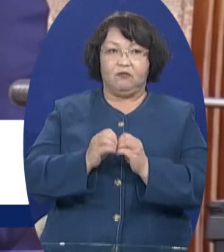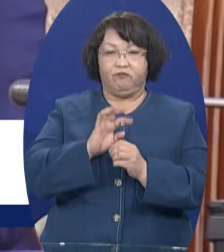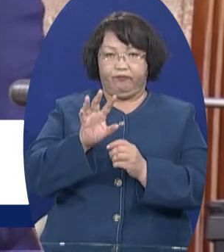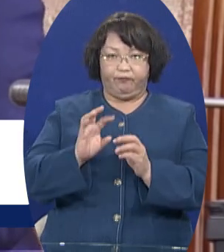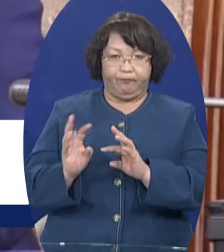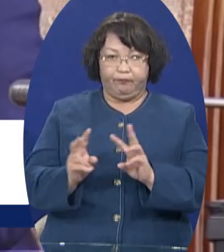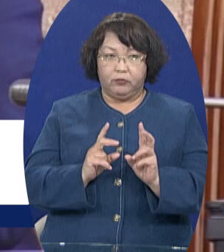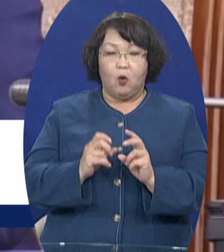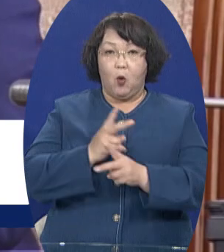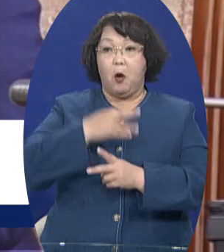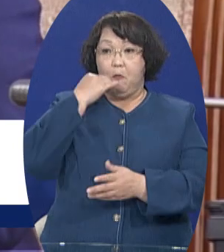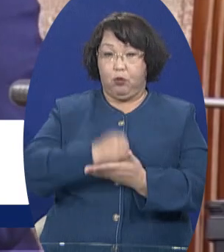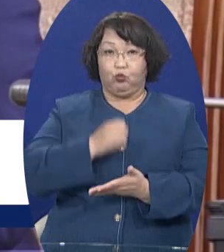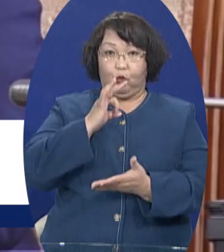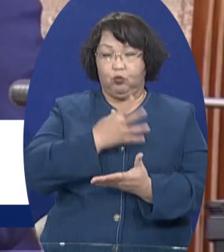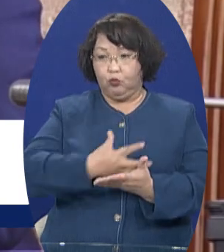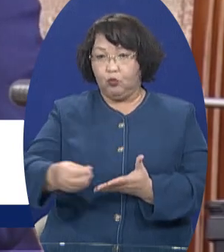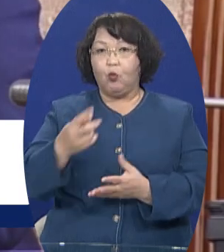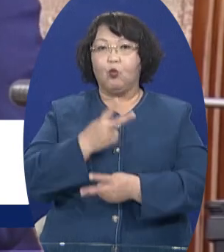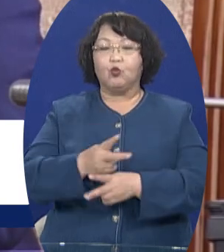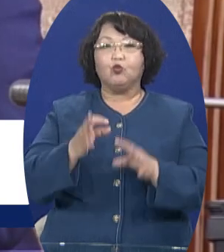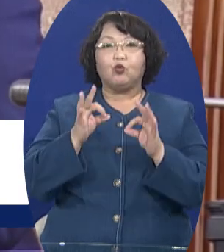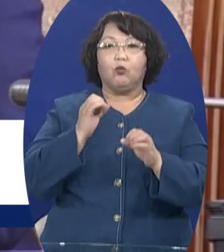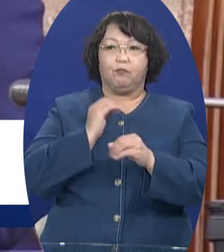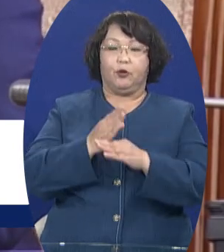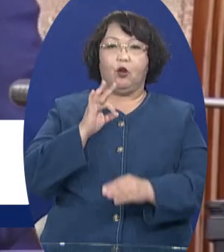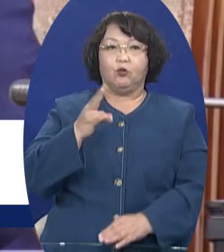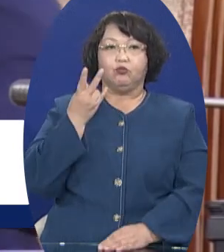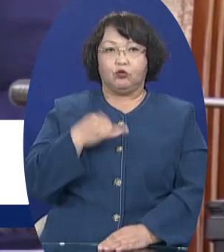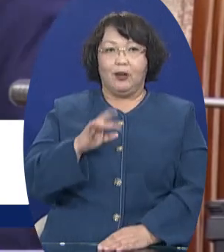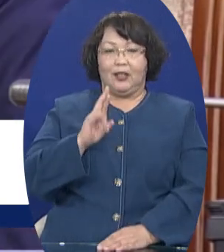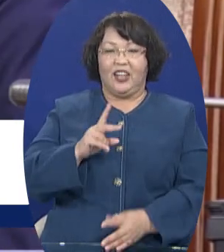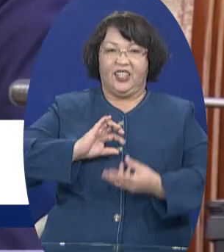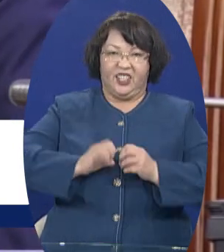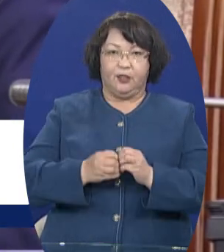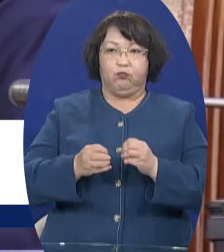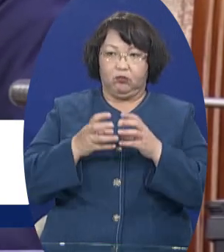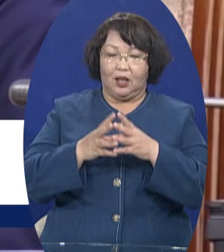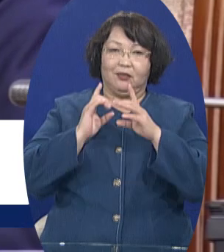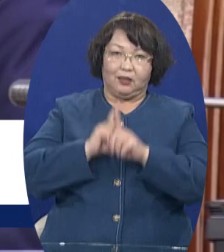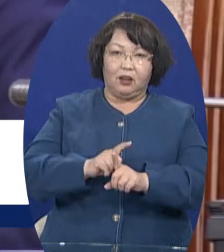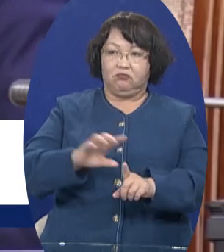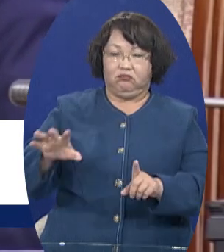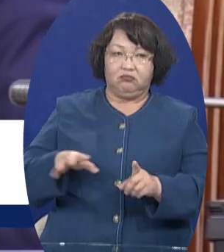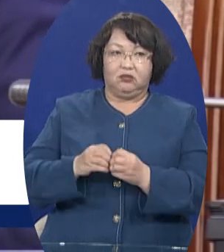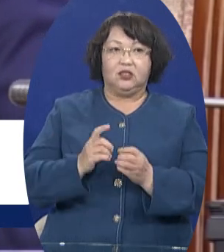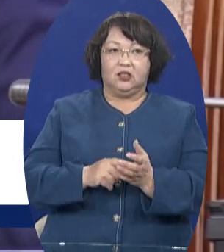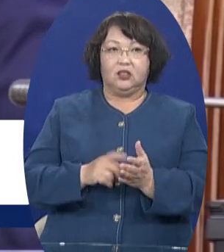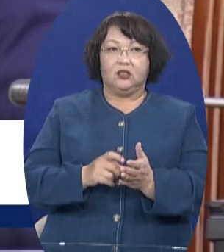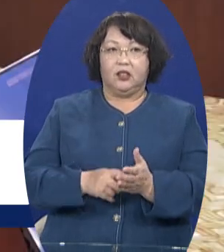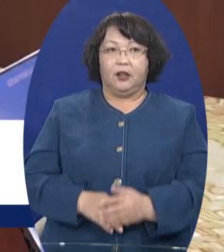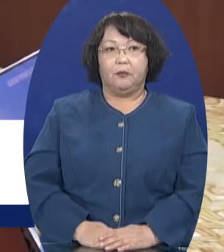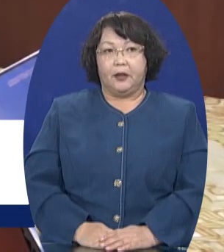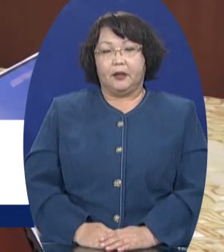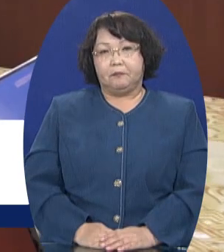хэрэг за хуулийг зөв оновчтой бодтой хэрэгжүүлэх явдал хамгийн чухал. Тийм учраас энэ хууль гардуулж гэдэг юм жишээ